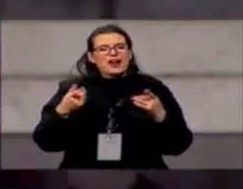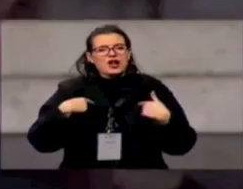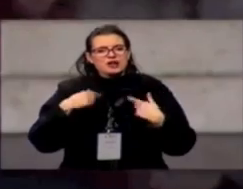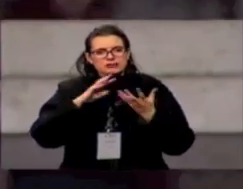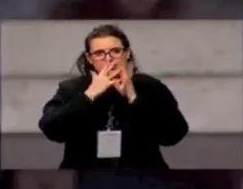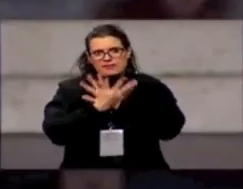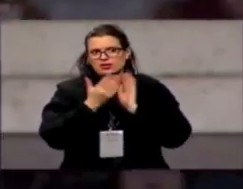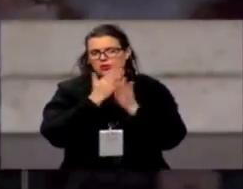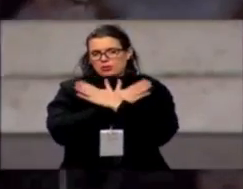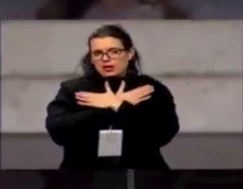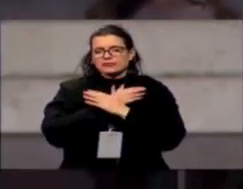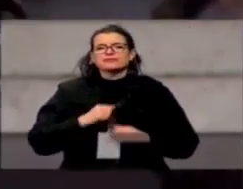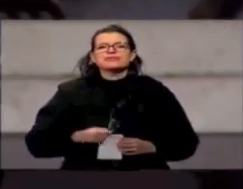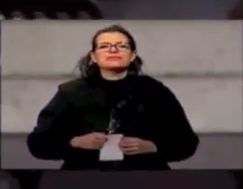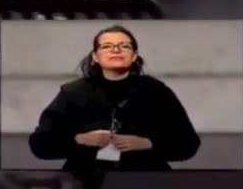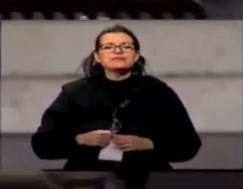Buonasera